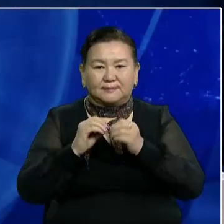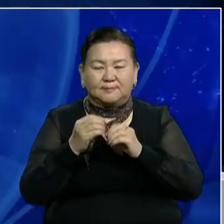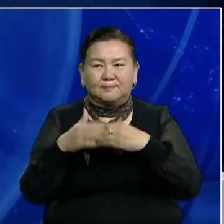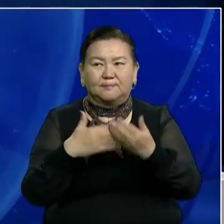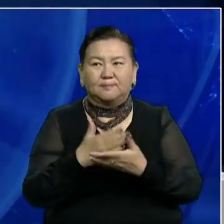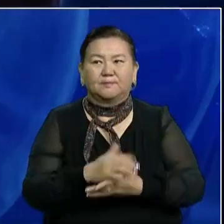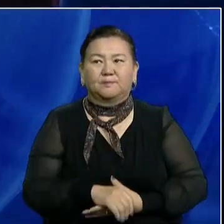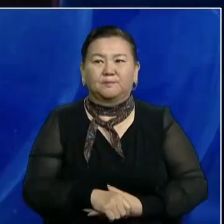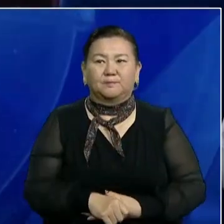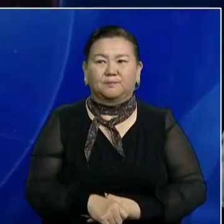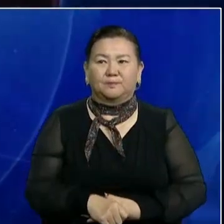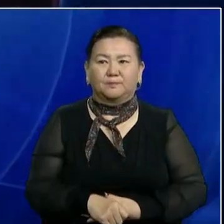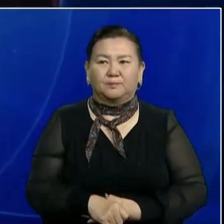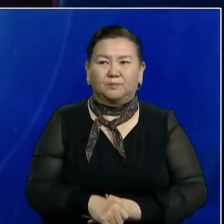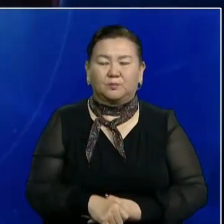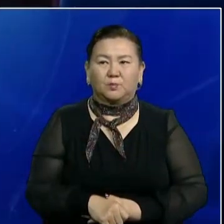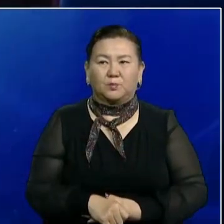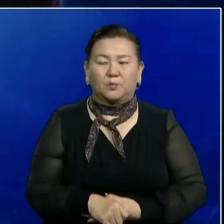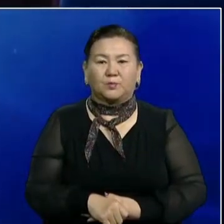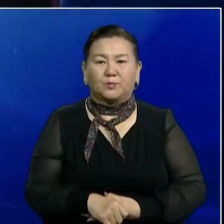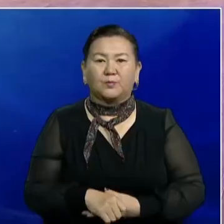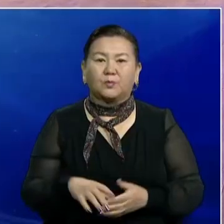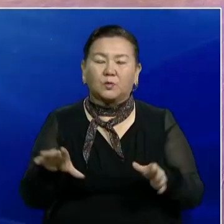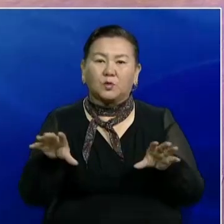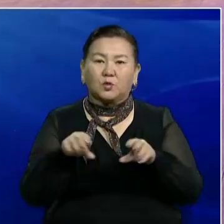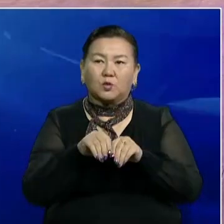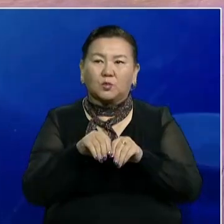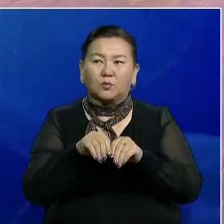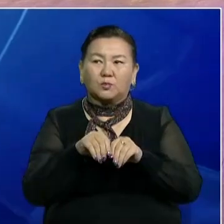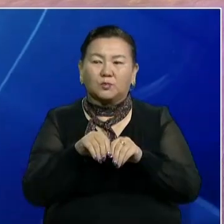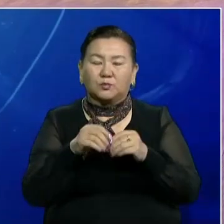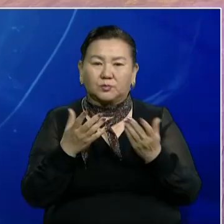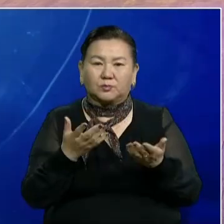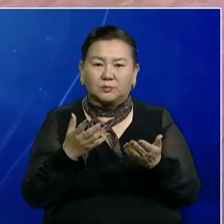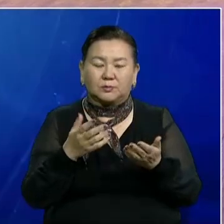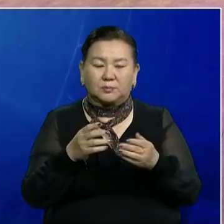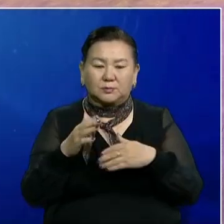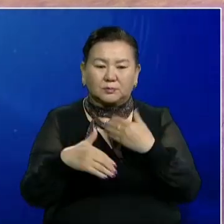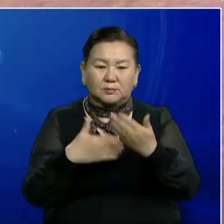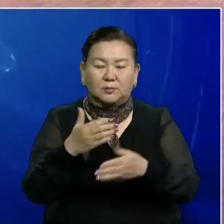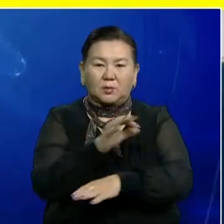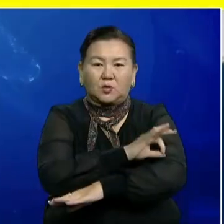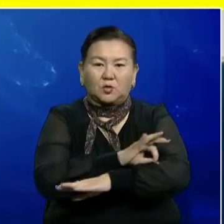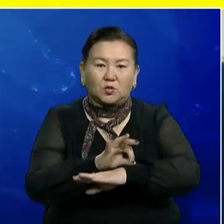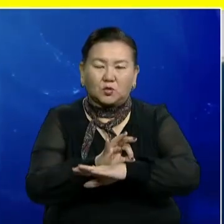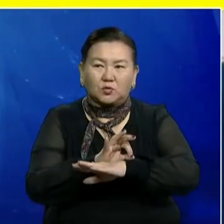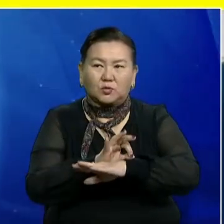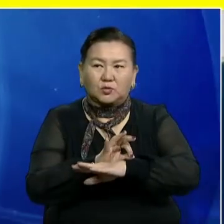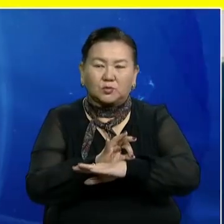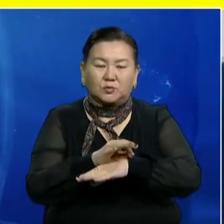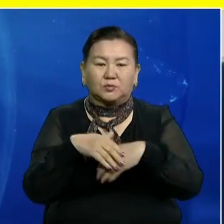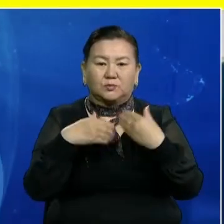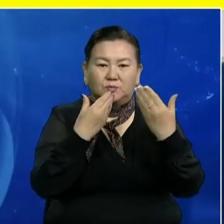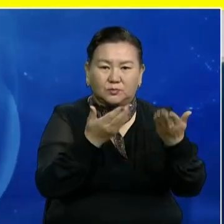байгаа. Эхнийхээ жоох нийлрүүлээ танилцуулаа. За эхнийх нь болохоор тийм шийдэл төслийн уралдаанаар дамжуулсан бид нар төслөө хүрэж